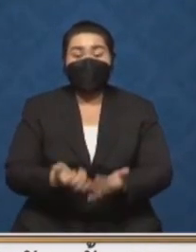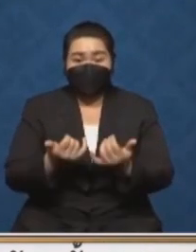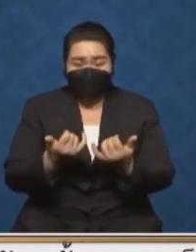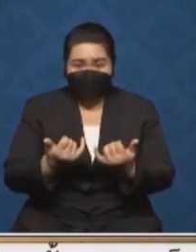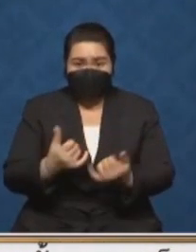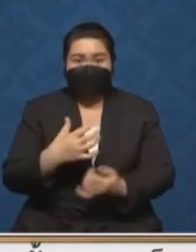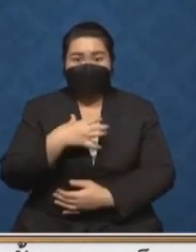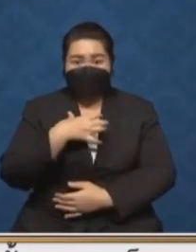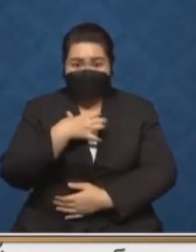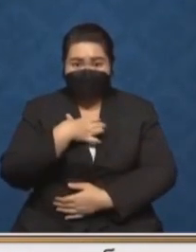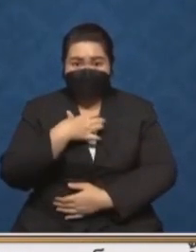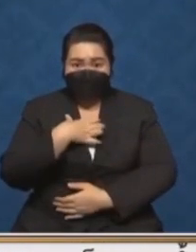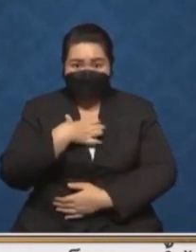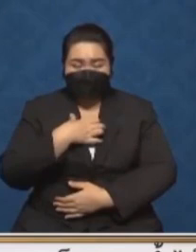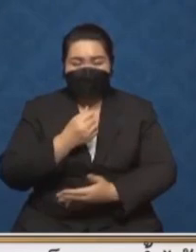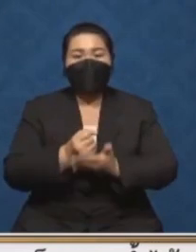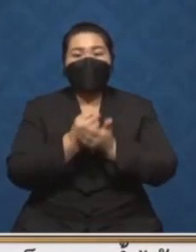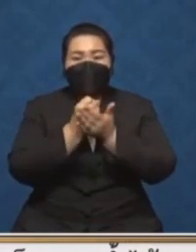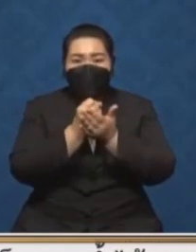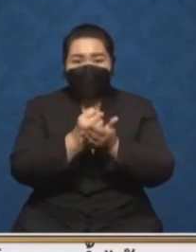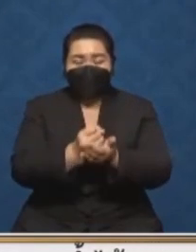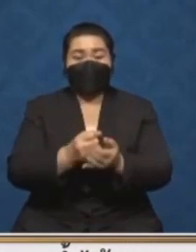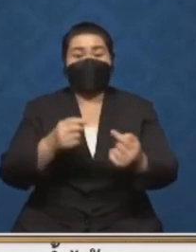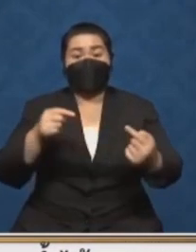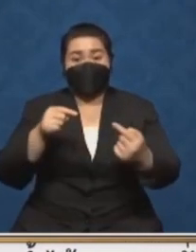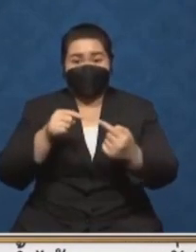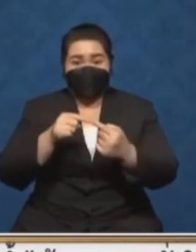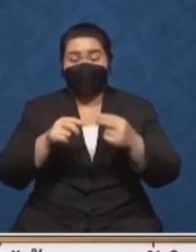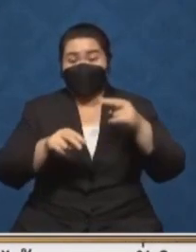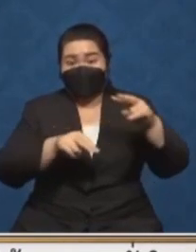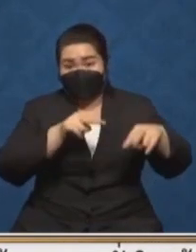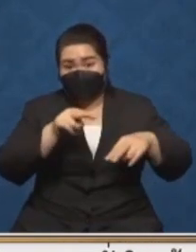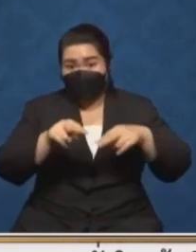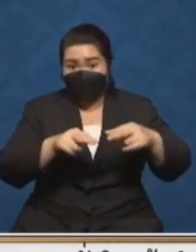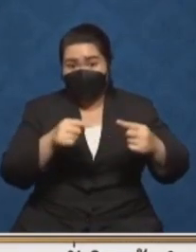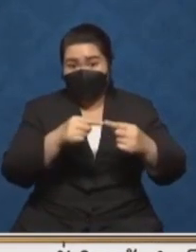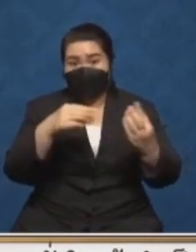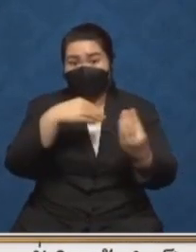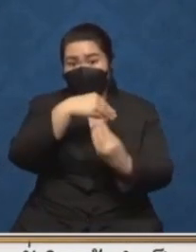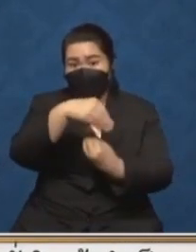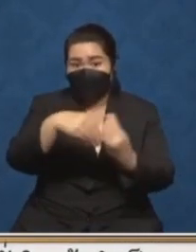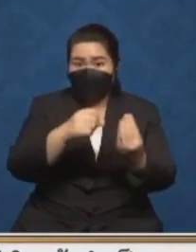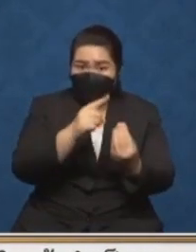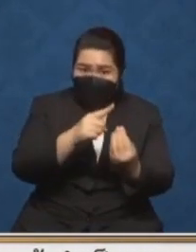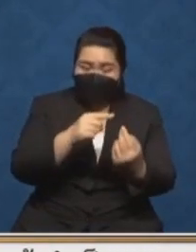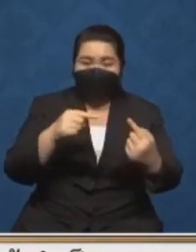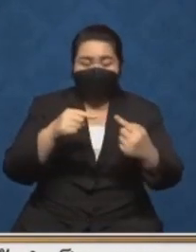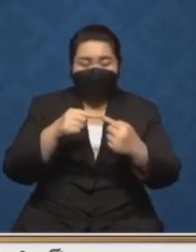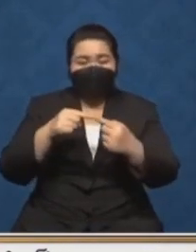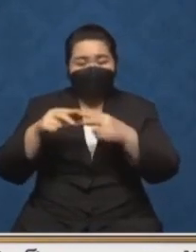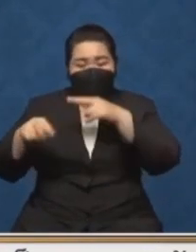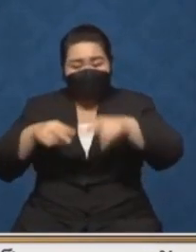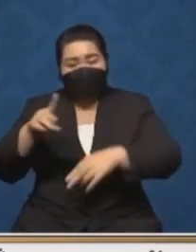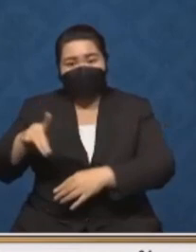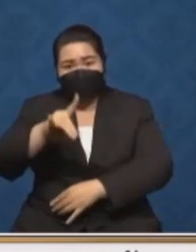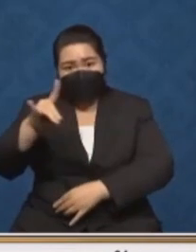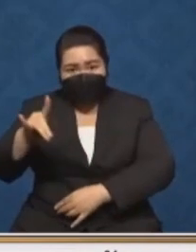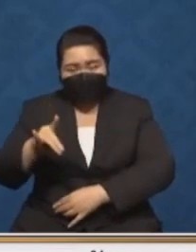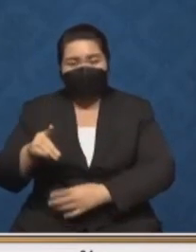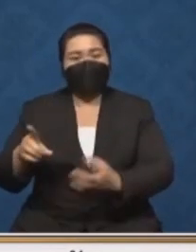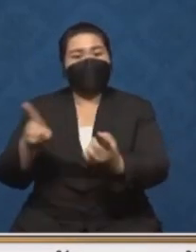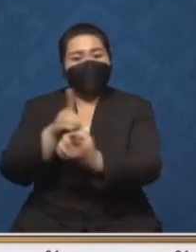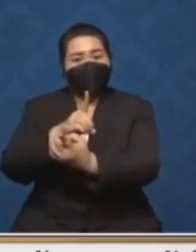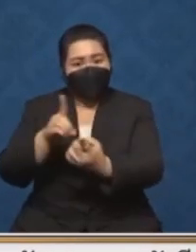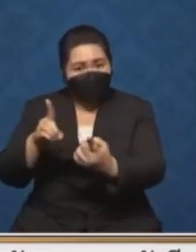เป็การลัษาความมนคงทางด้านเศรกิจ ด้ประสสัตสังคม แล